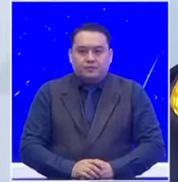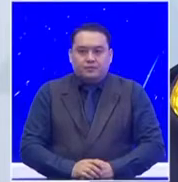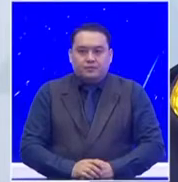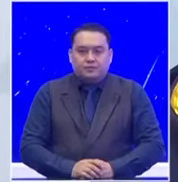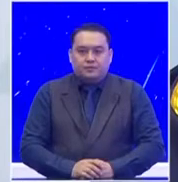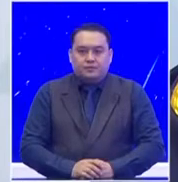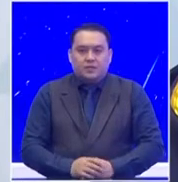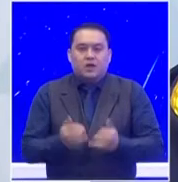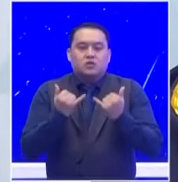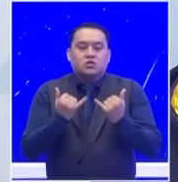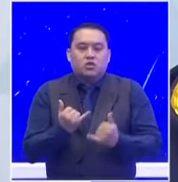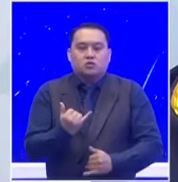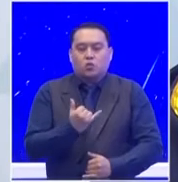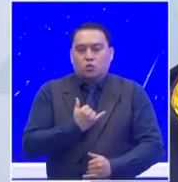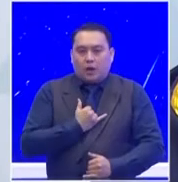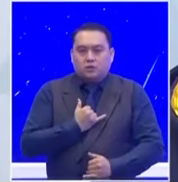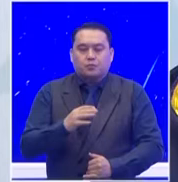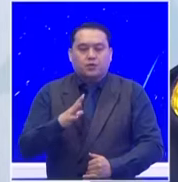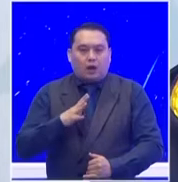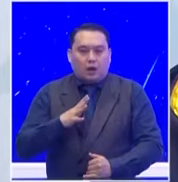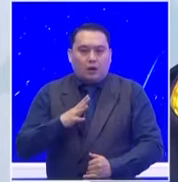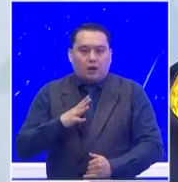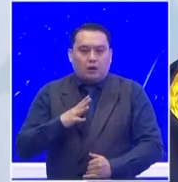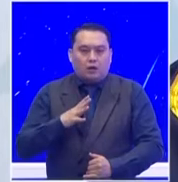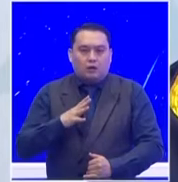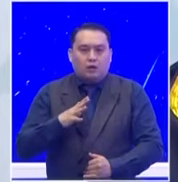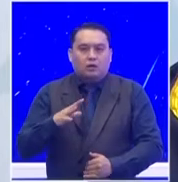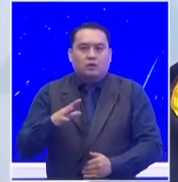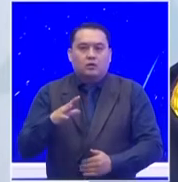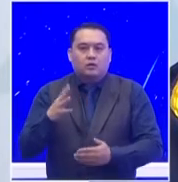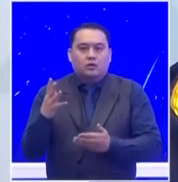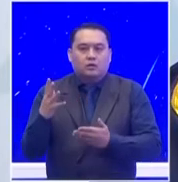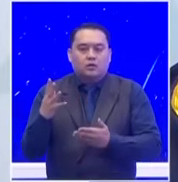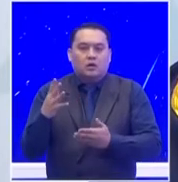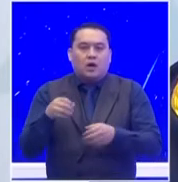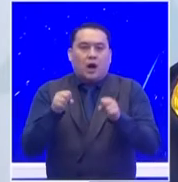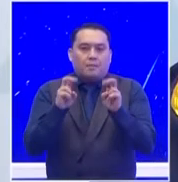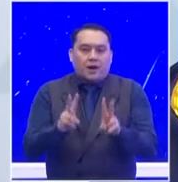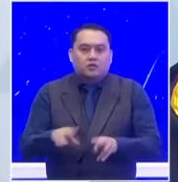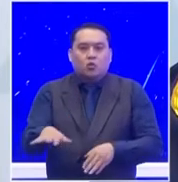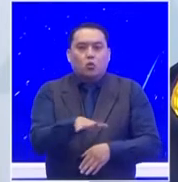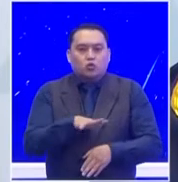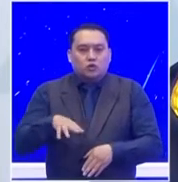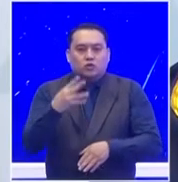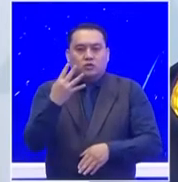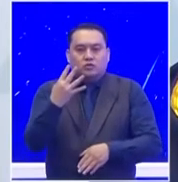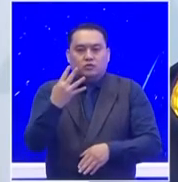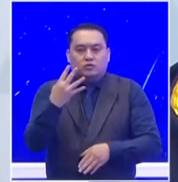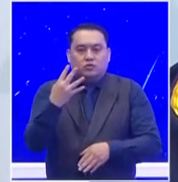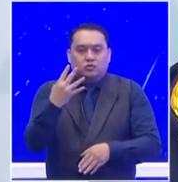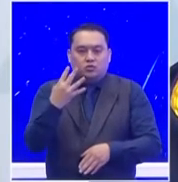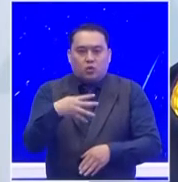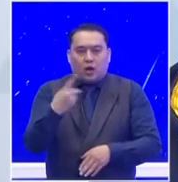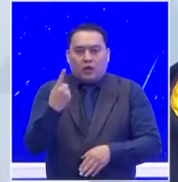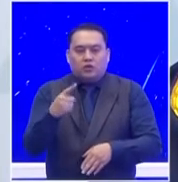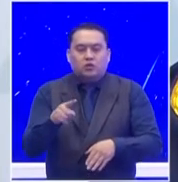В данный момент у нас было определено 41 участок паводкоопасного. По последней